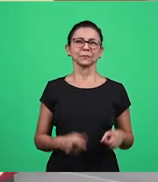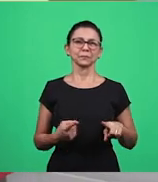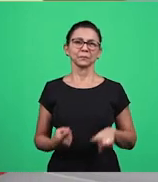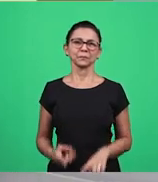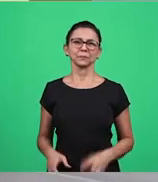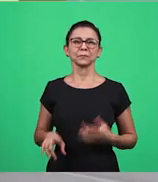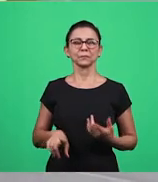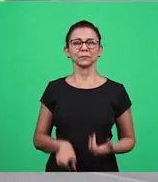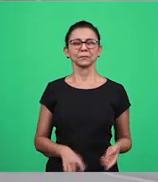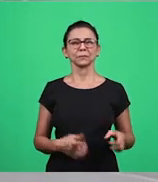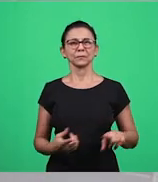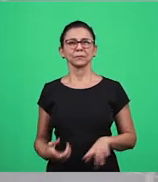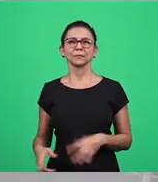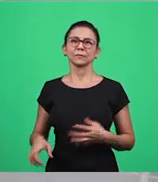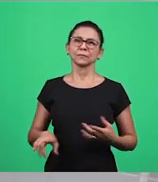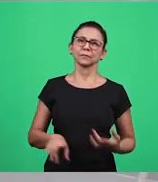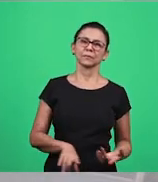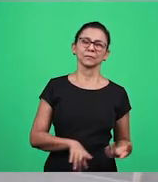псалмом.